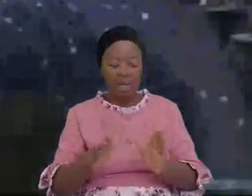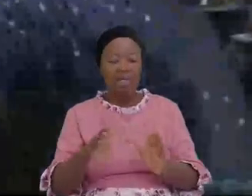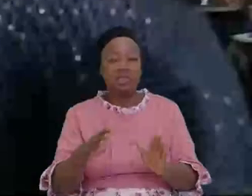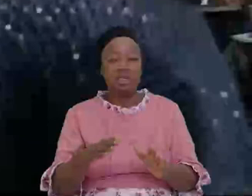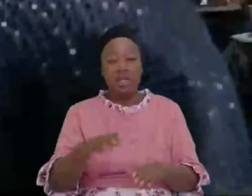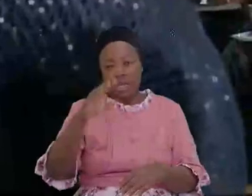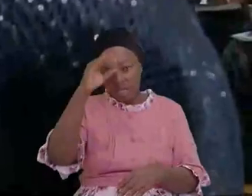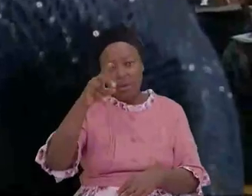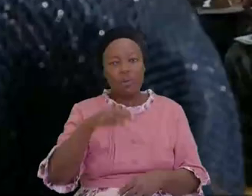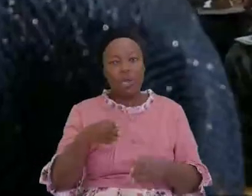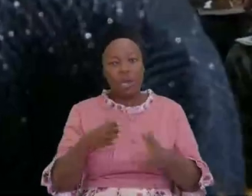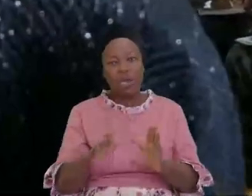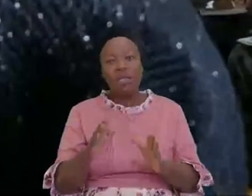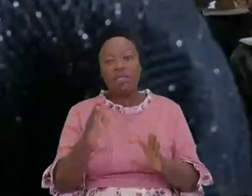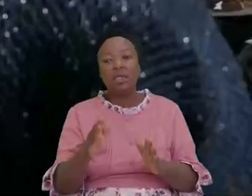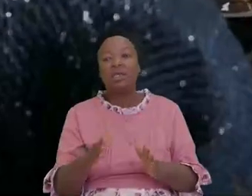partir Israël.